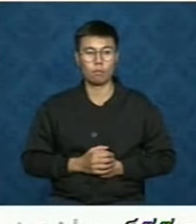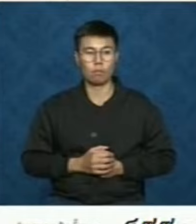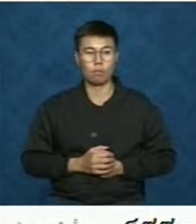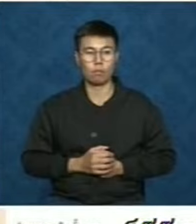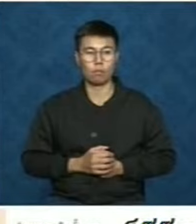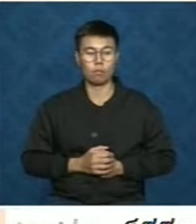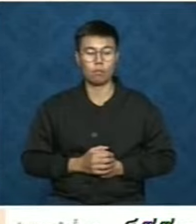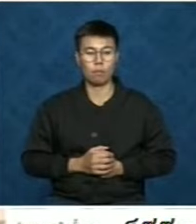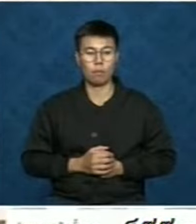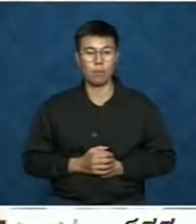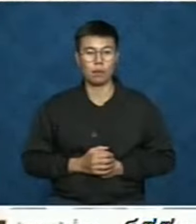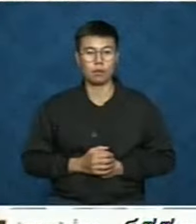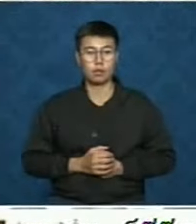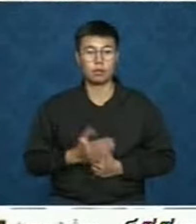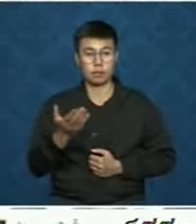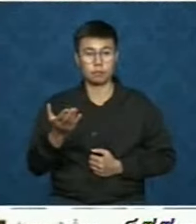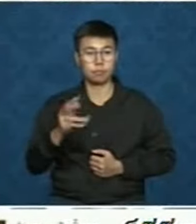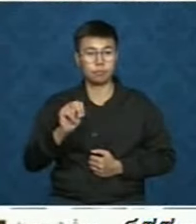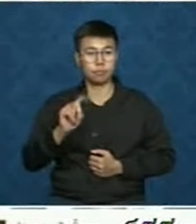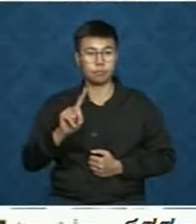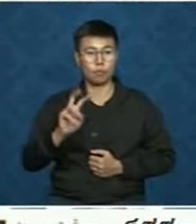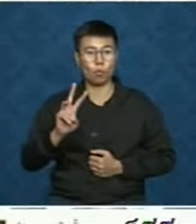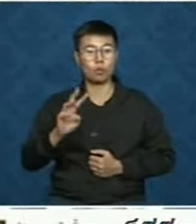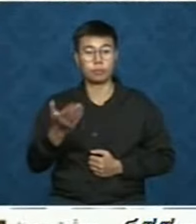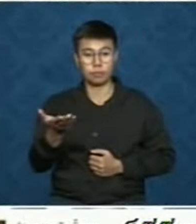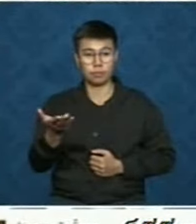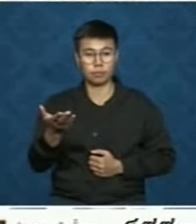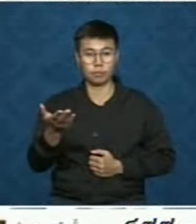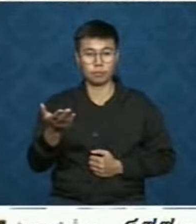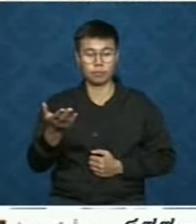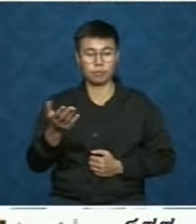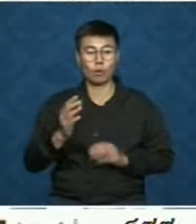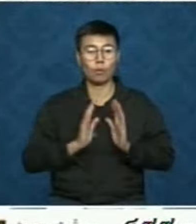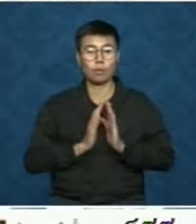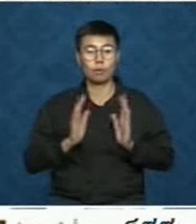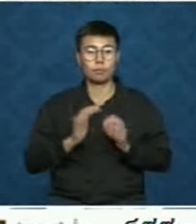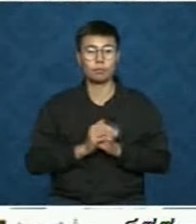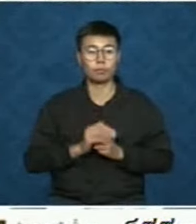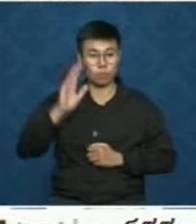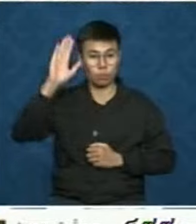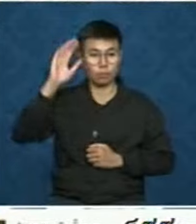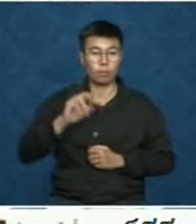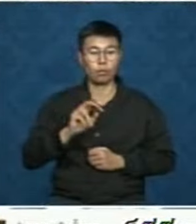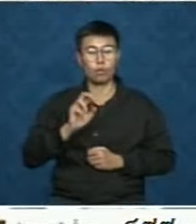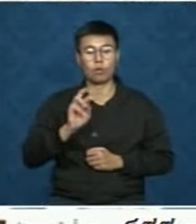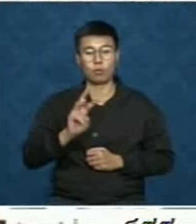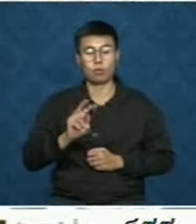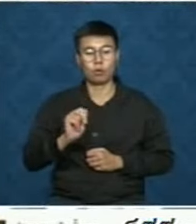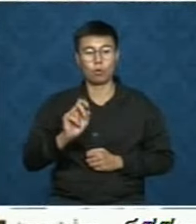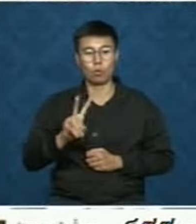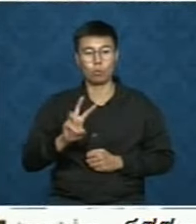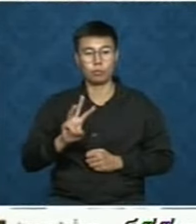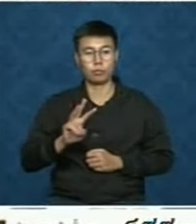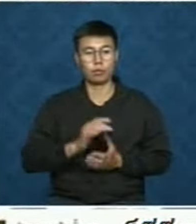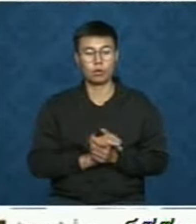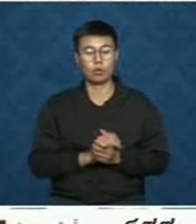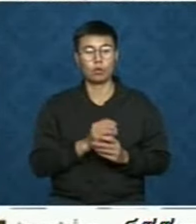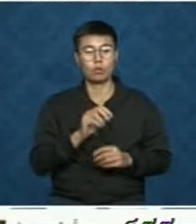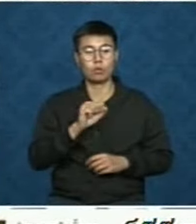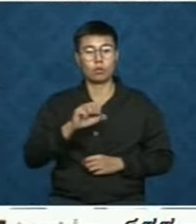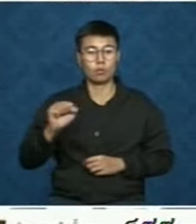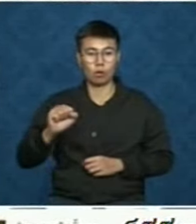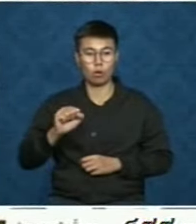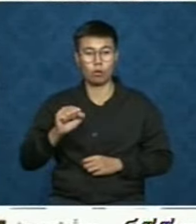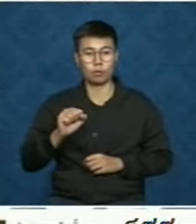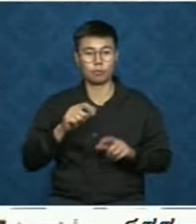ท่านวุท่านรัฐวุฒิเชิญครับขอบคุณครับท่านประธานที่เคารพผมณฐวุฒิบัวประทุมผู้แราษฎรแบบบัญชีรายชื่อ